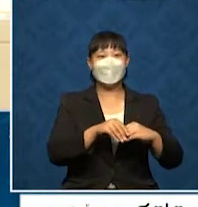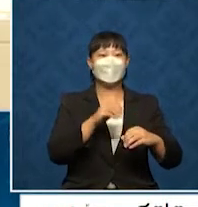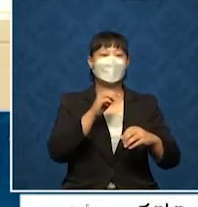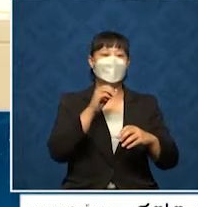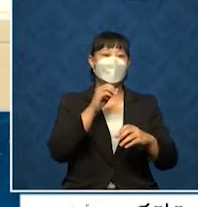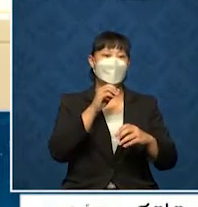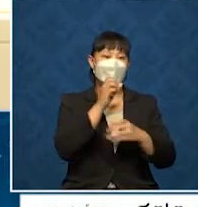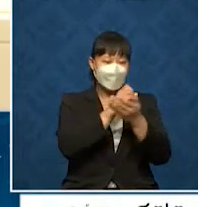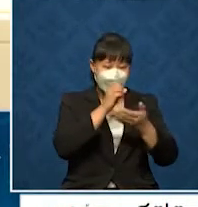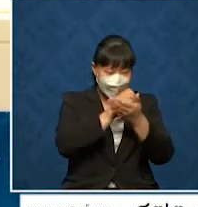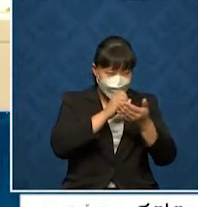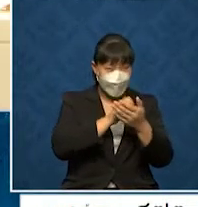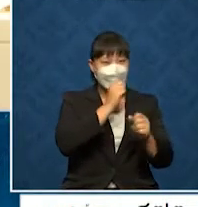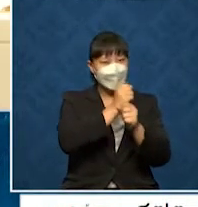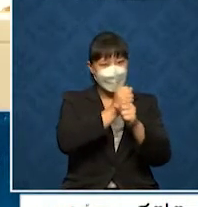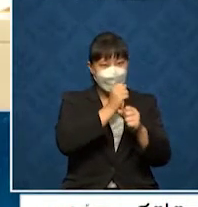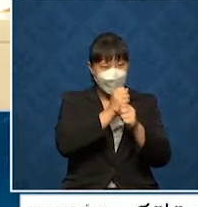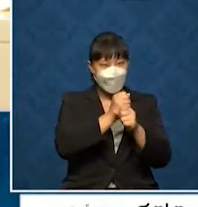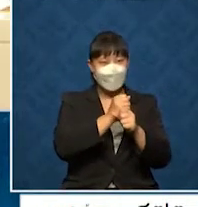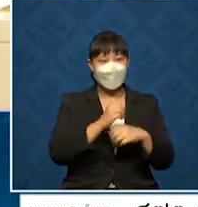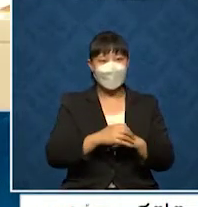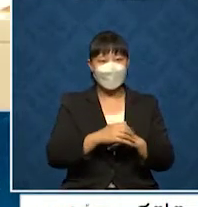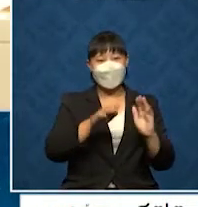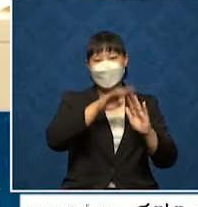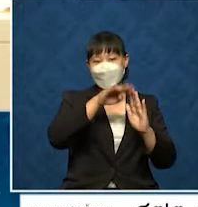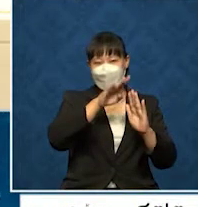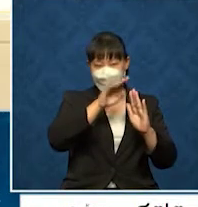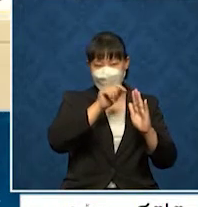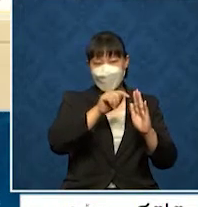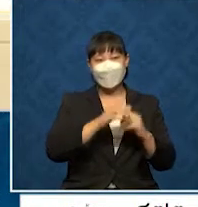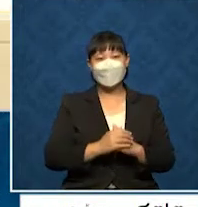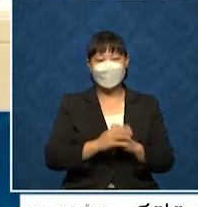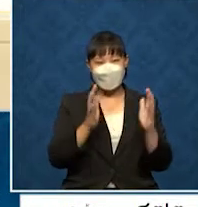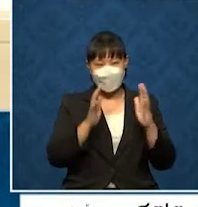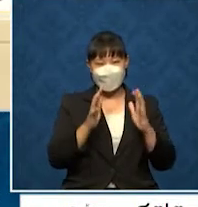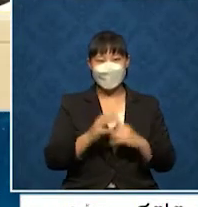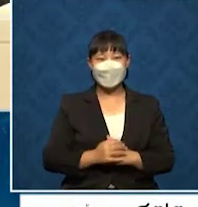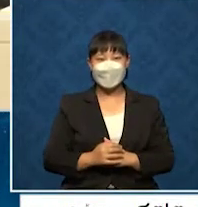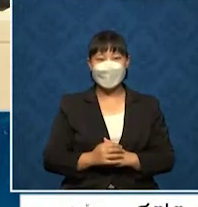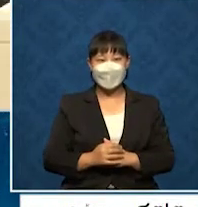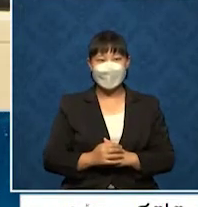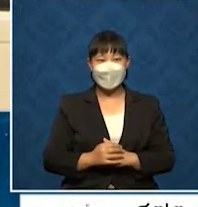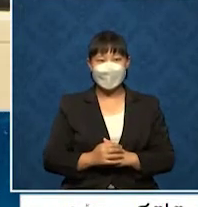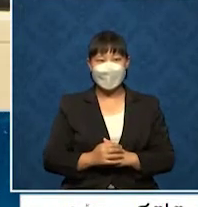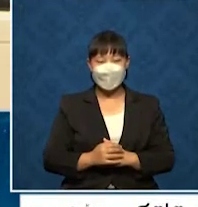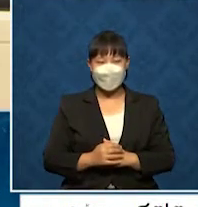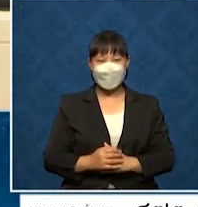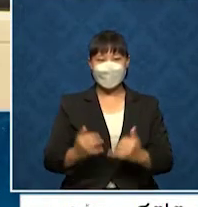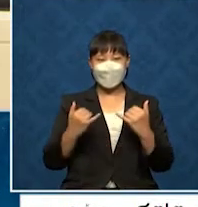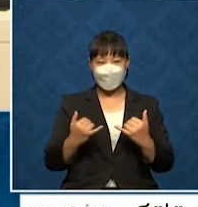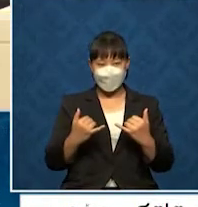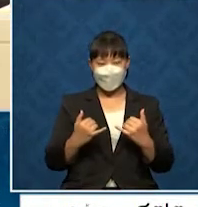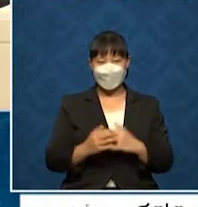ดคือสามเหลี่ยมทองคำในข้อมูลตรงนี้ผมได้คุยกับ